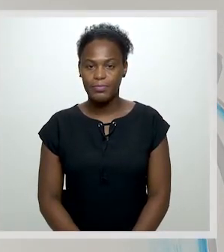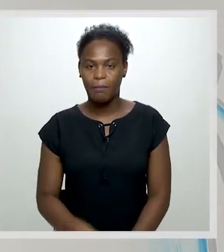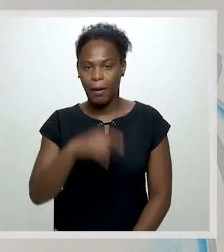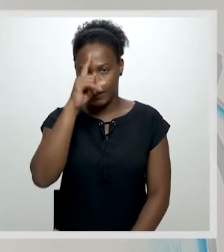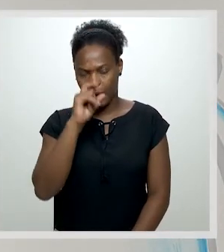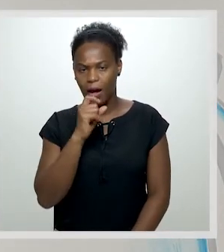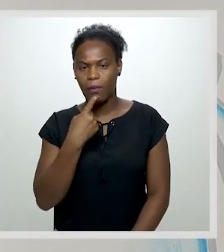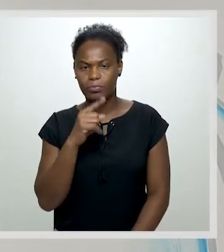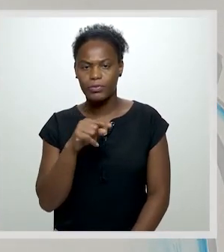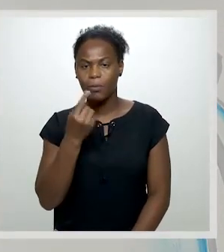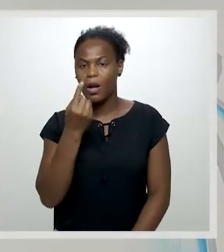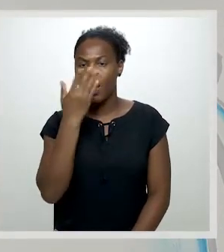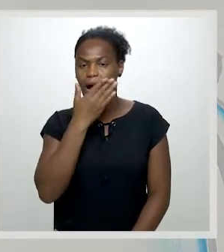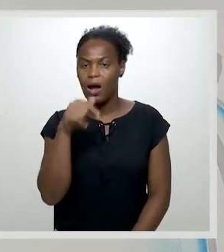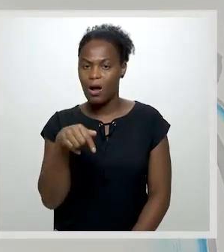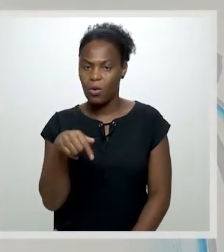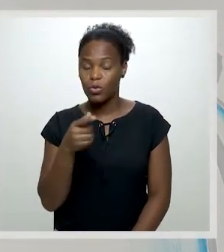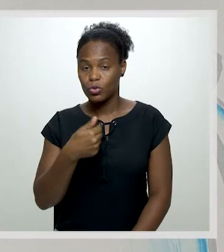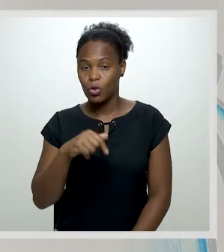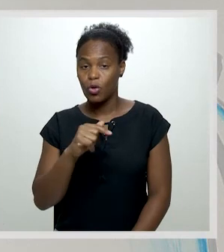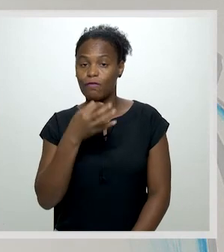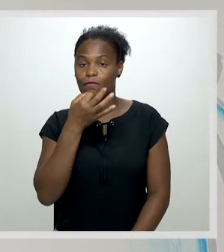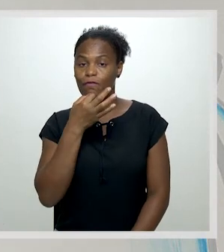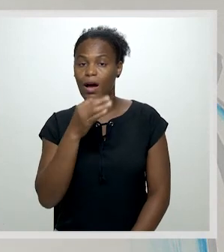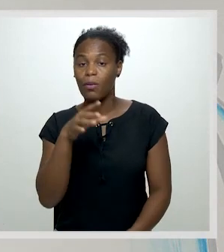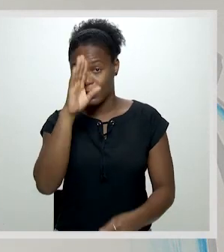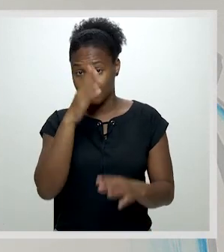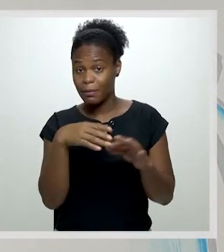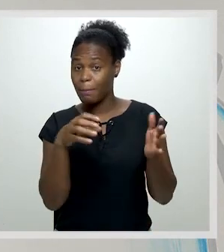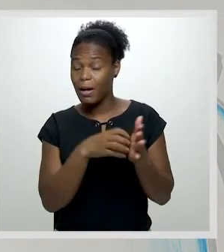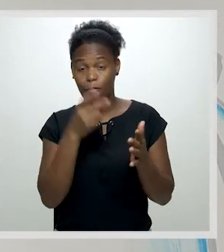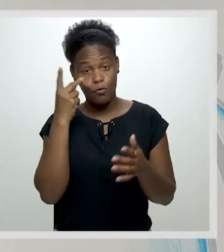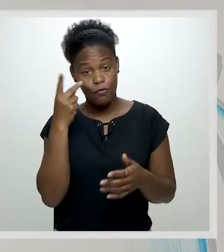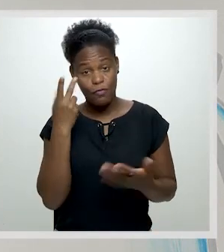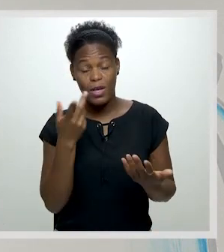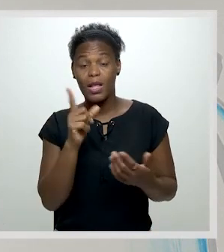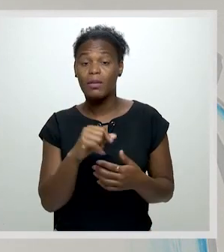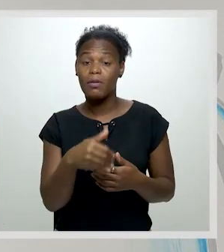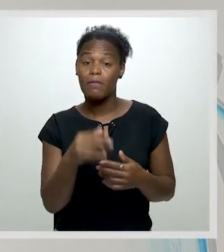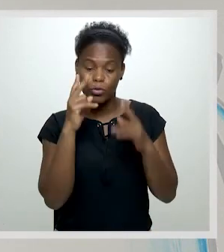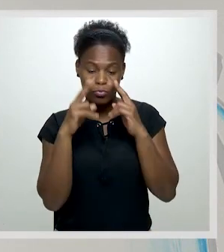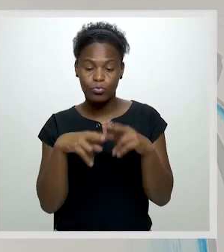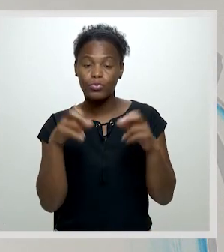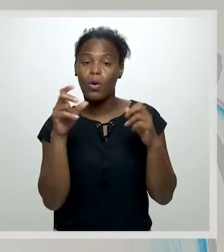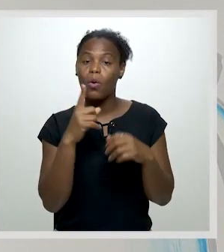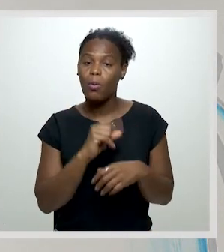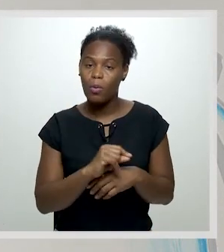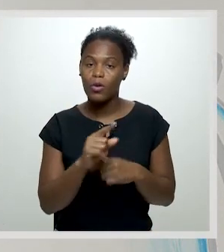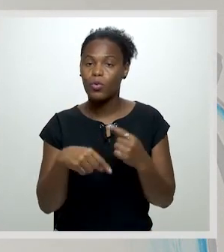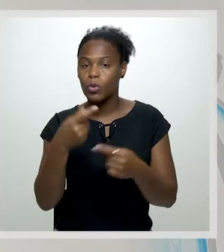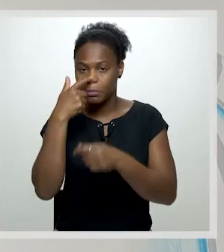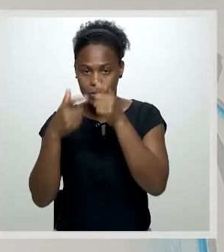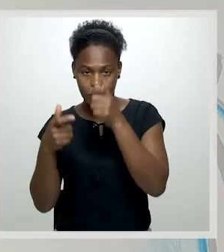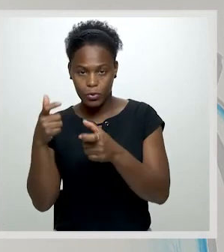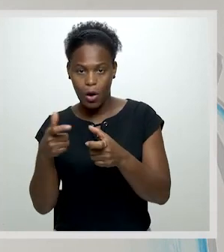Récapitulons. Pour le cours d'aujourd'hui, nous avons parlé des faits marquants d'une vie, nous avons découvert encore d'autres